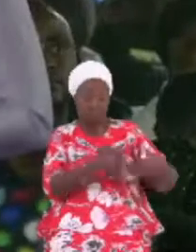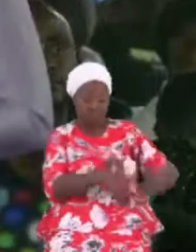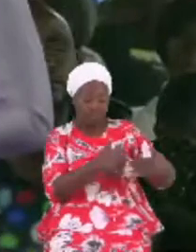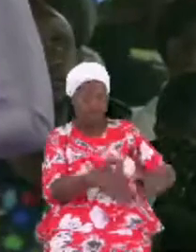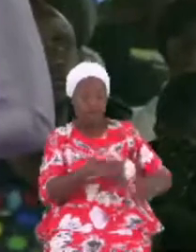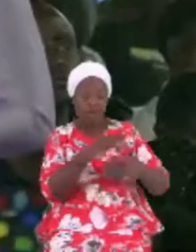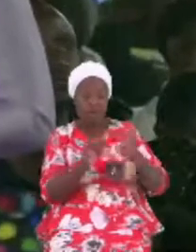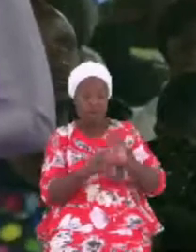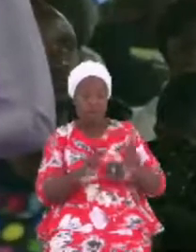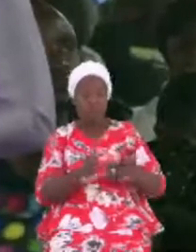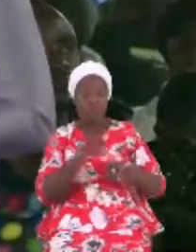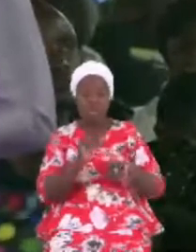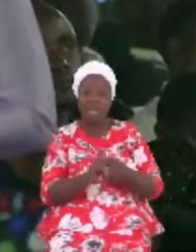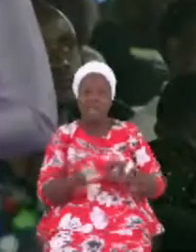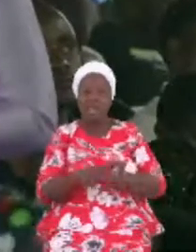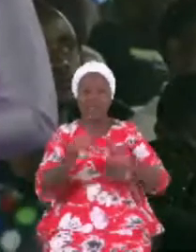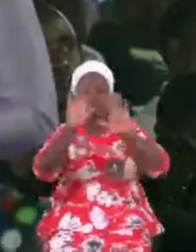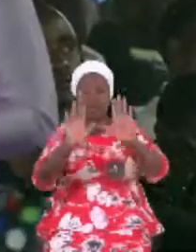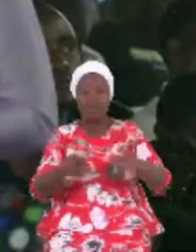Et comme les miracles se produisent,